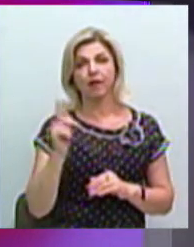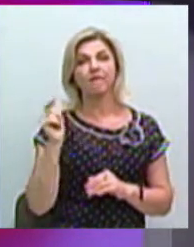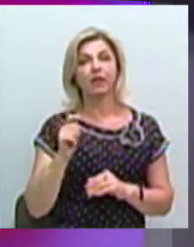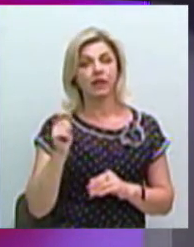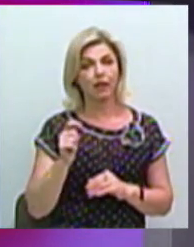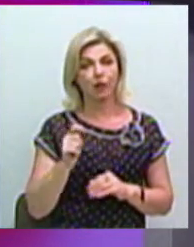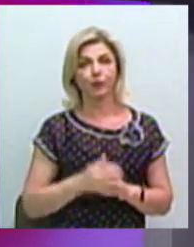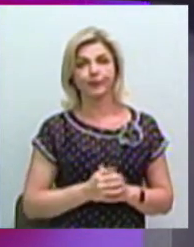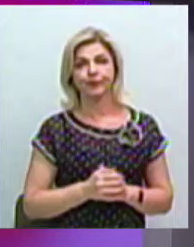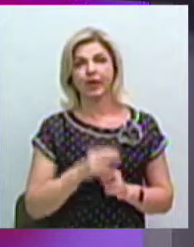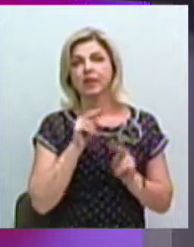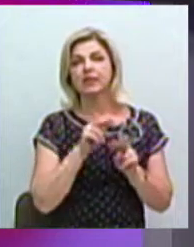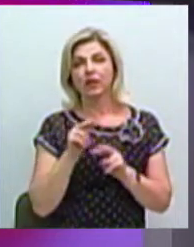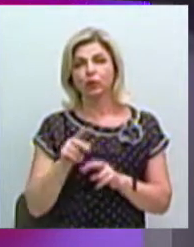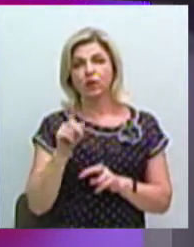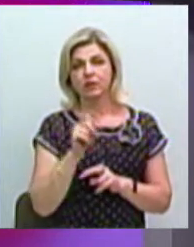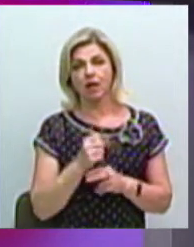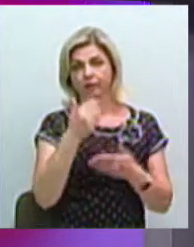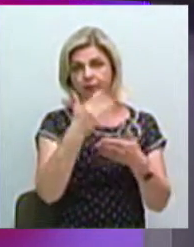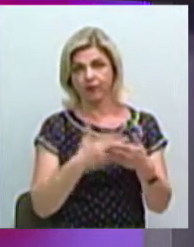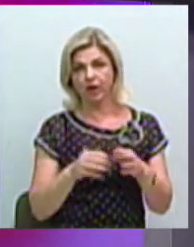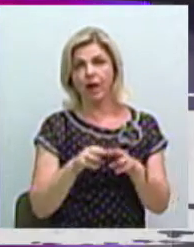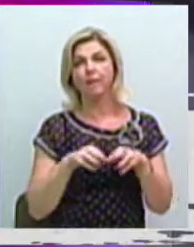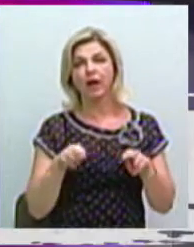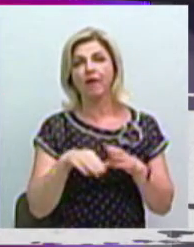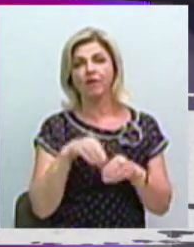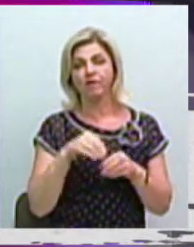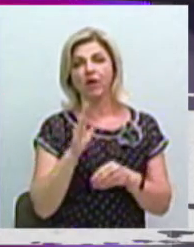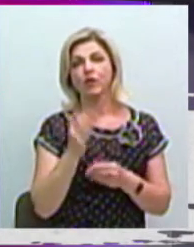неділю, слідкуйте за перебігом парламентських виборів